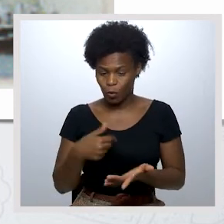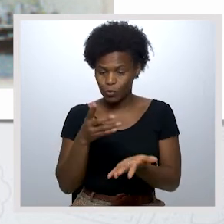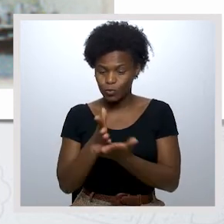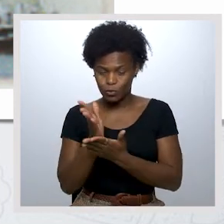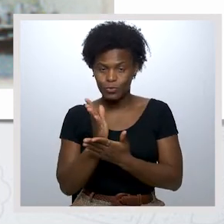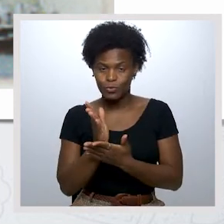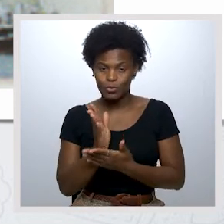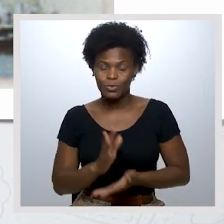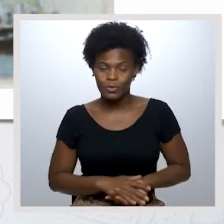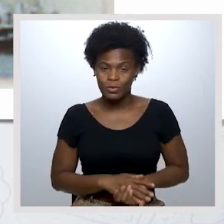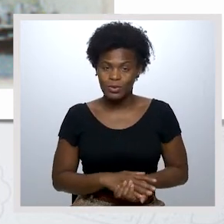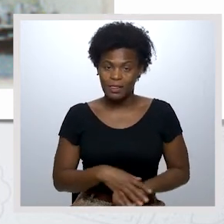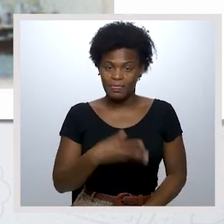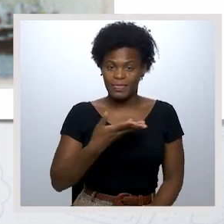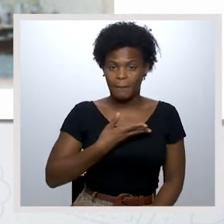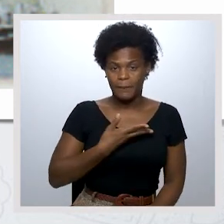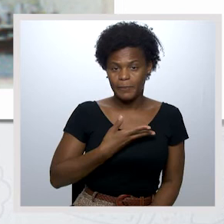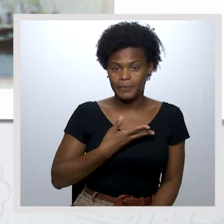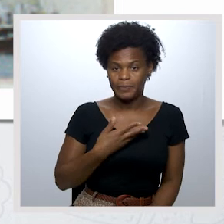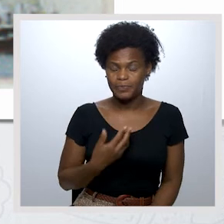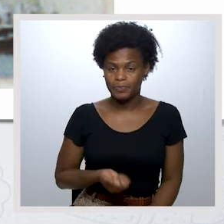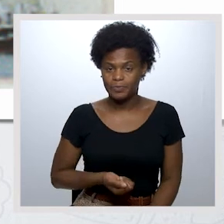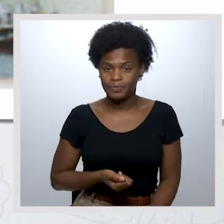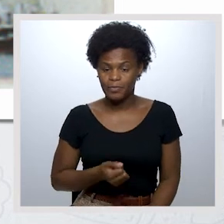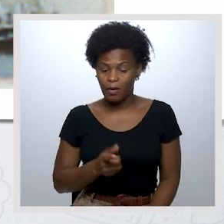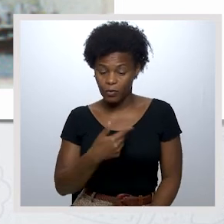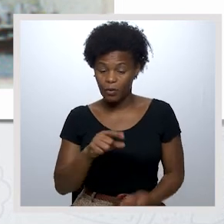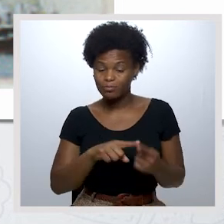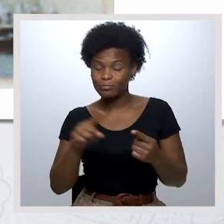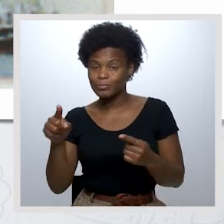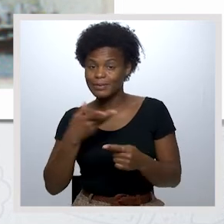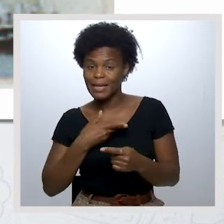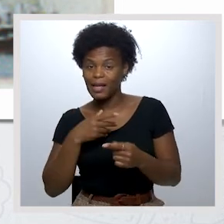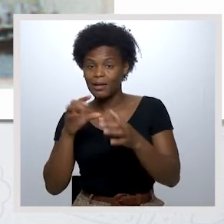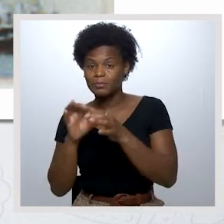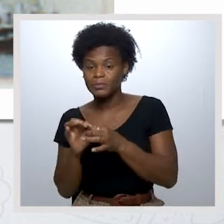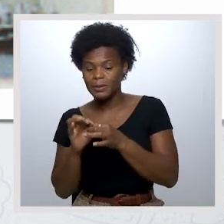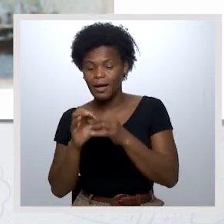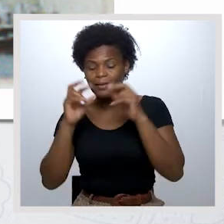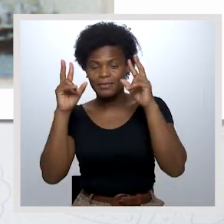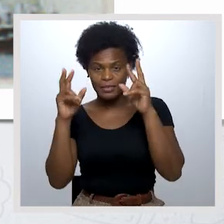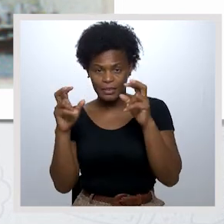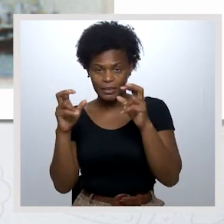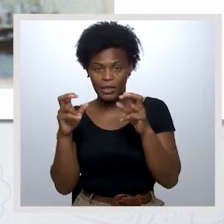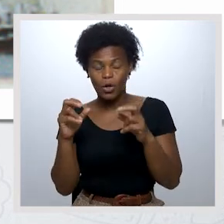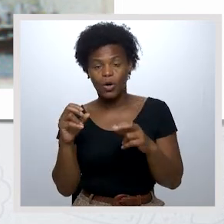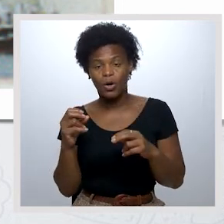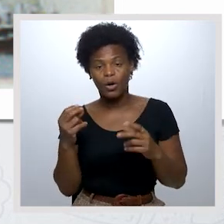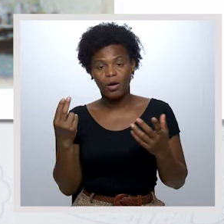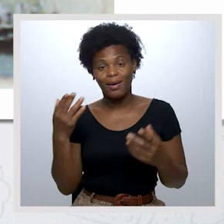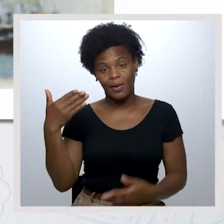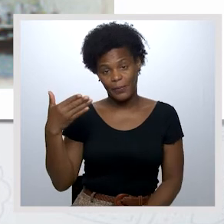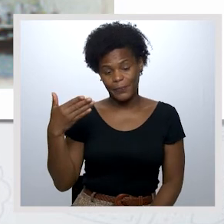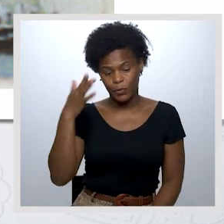On continue. D, on associe avec le titre, au